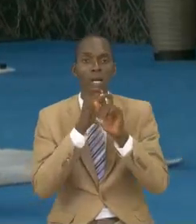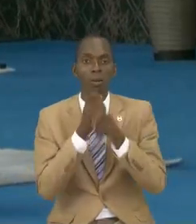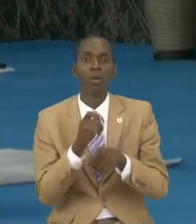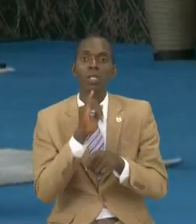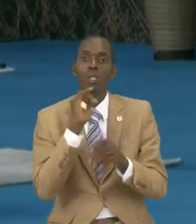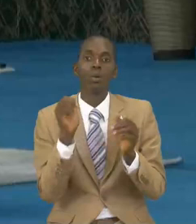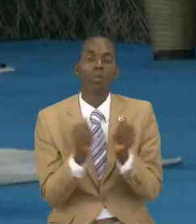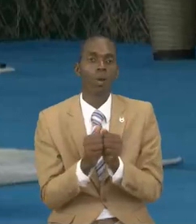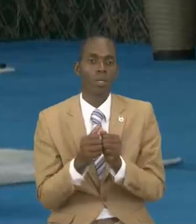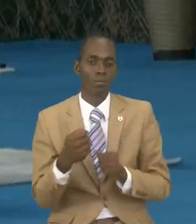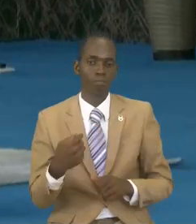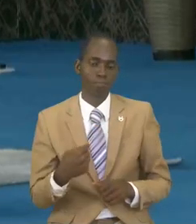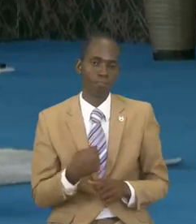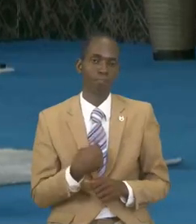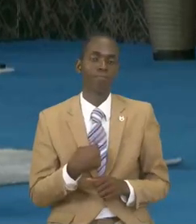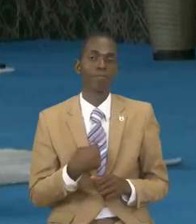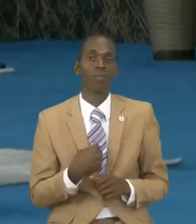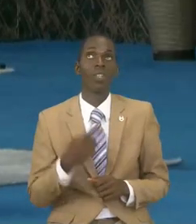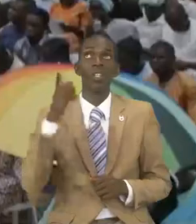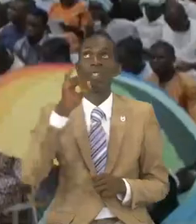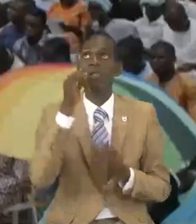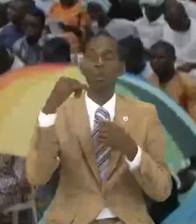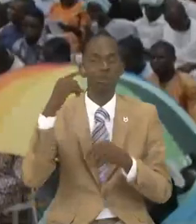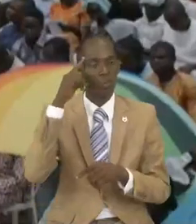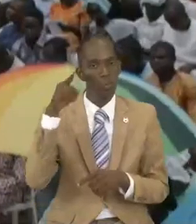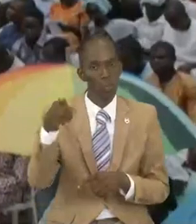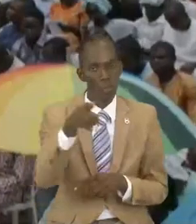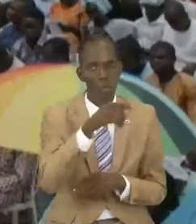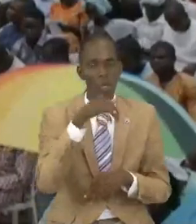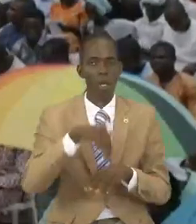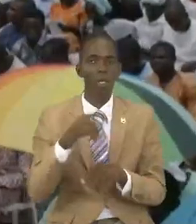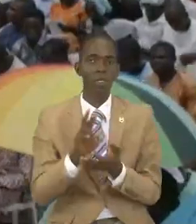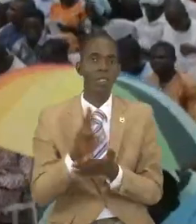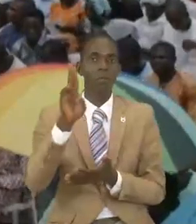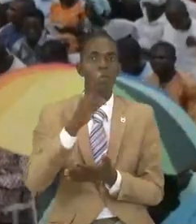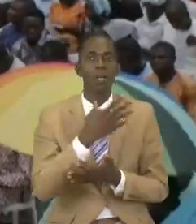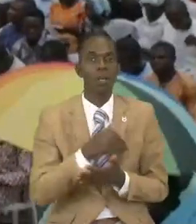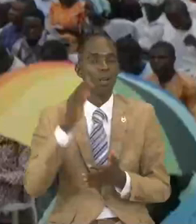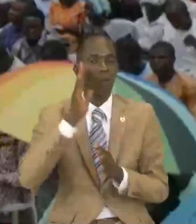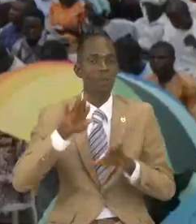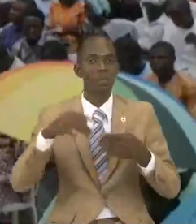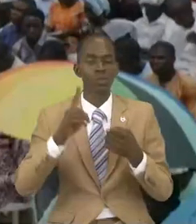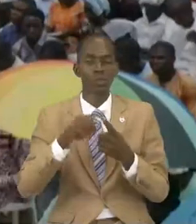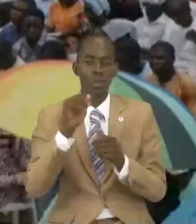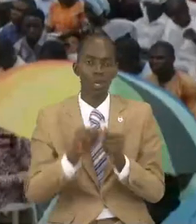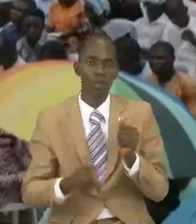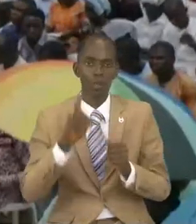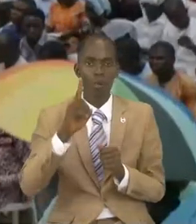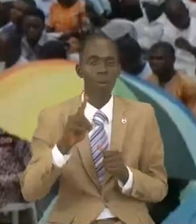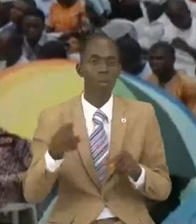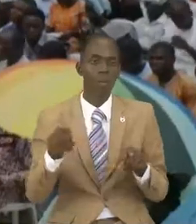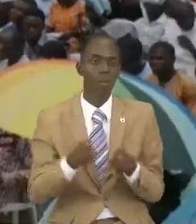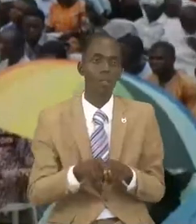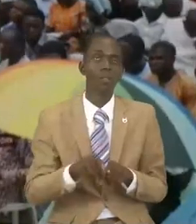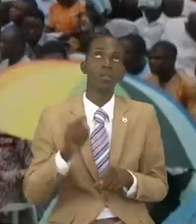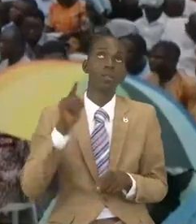ma rétribution est avec moi. Il viendra pour toi l'enlèvement, et il rendra à chacun